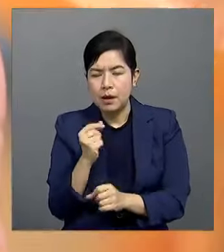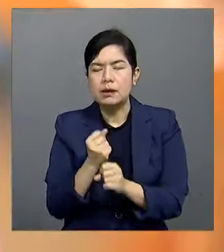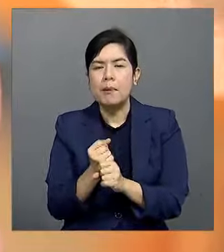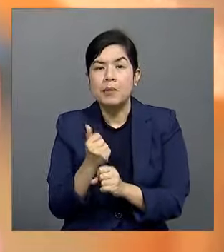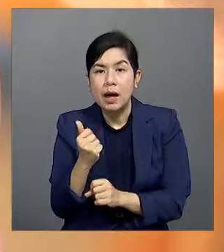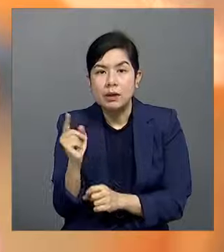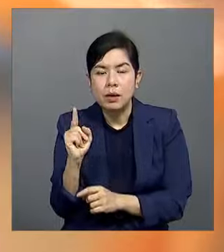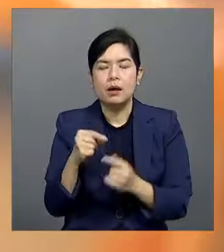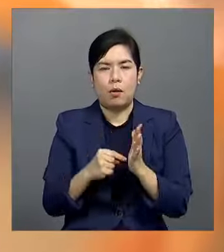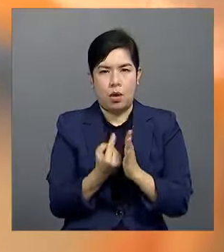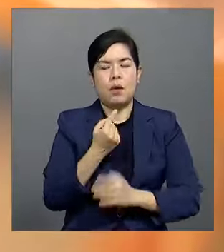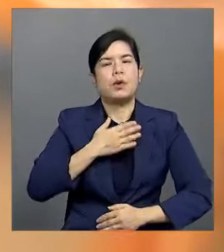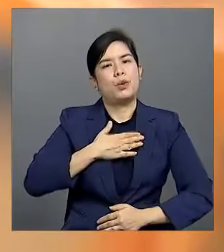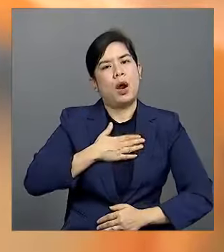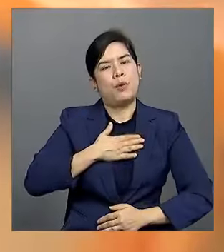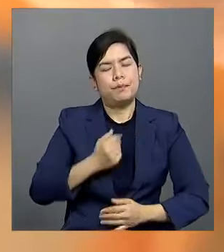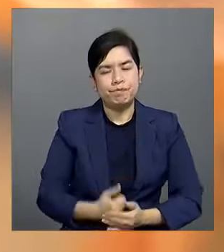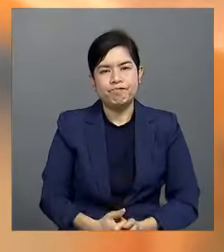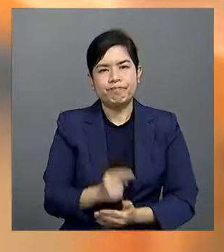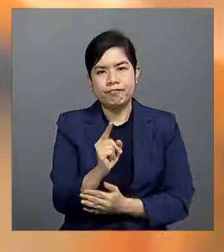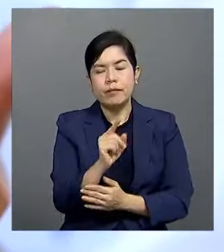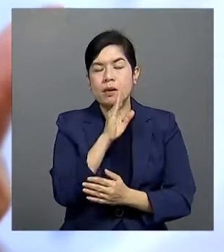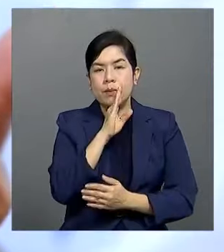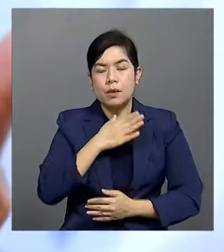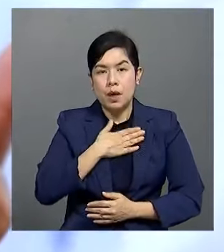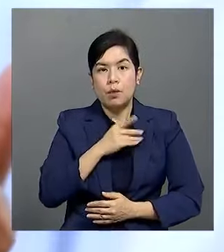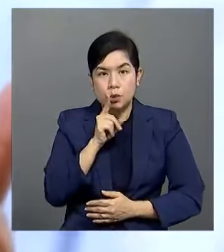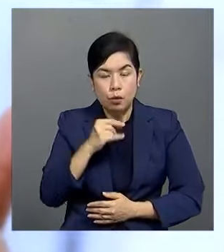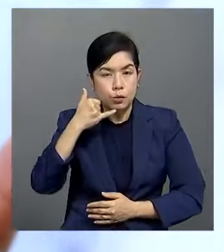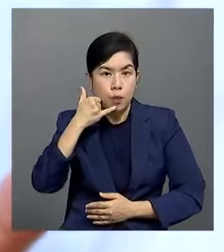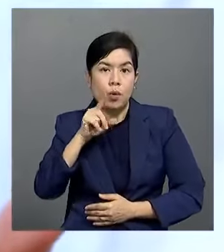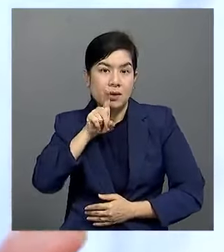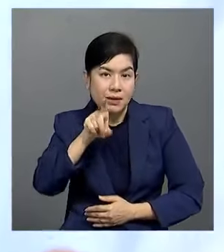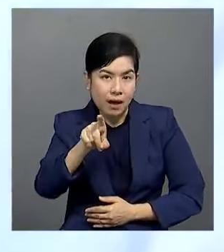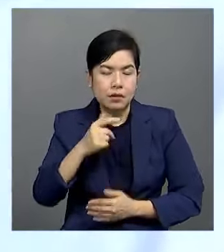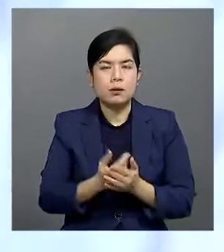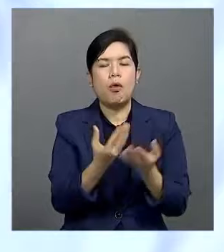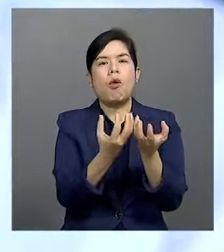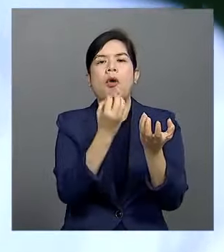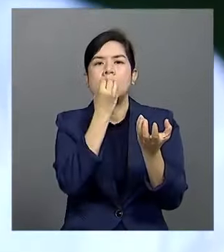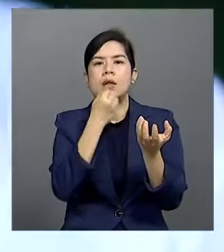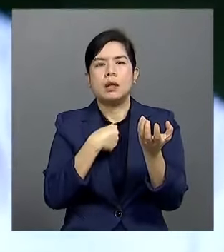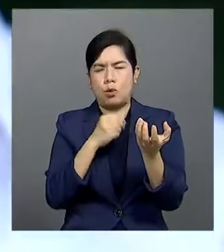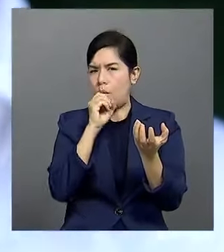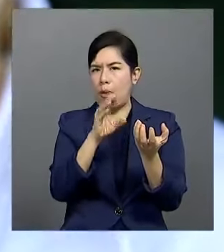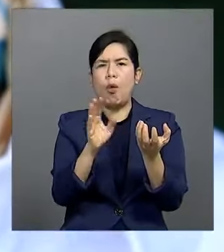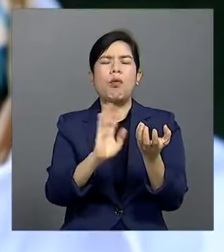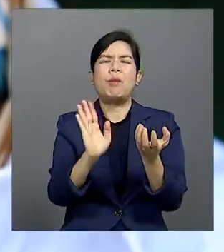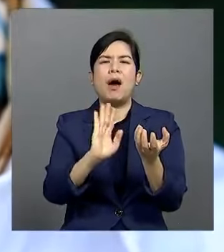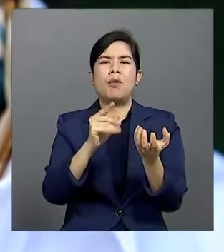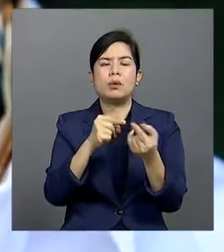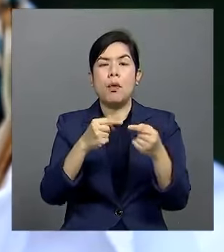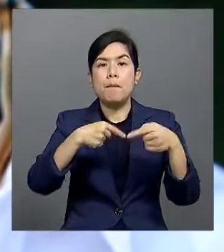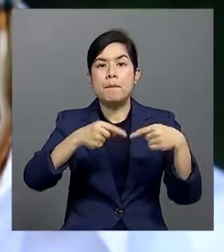ญกล่าวคือหากต้องสั่งอาหารควรแจ้งแต่ต้นว่าไม่รับภาชนะพลาสติกหรือช้อน